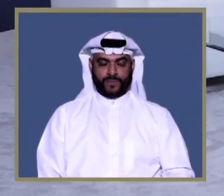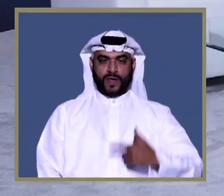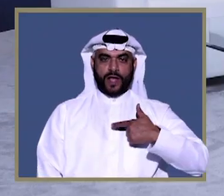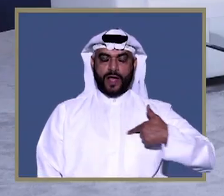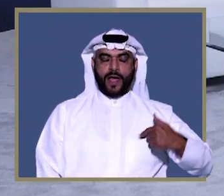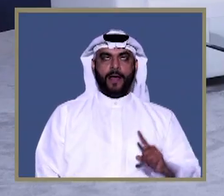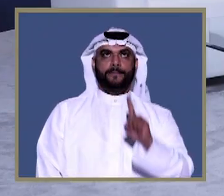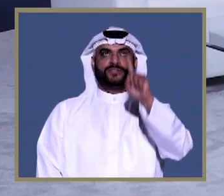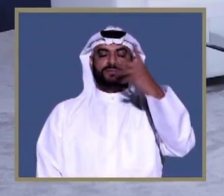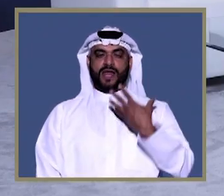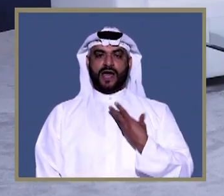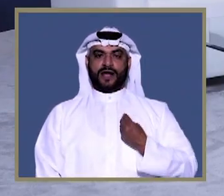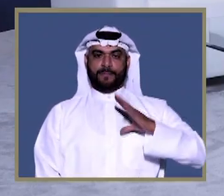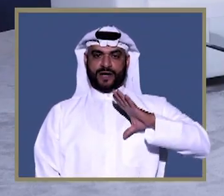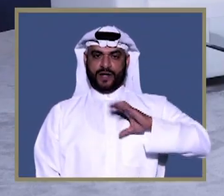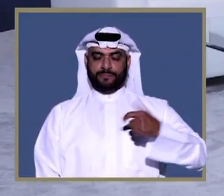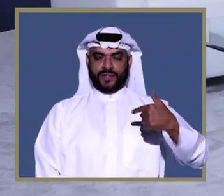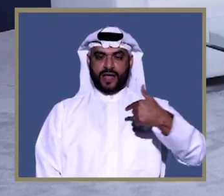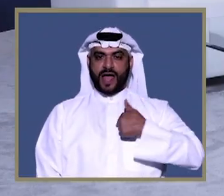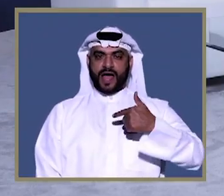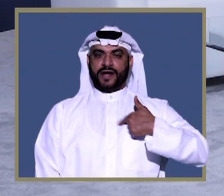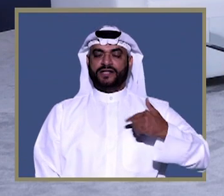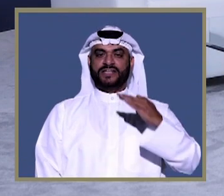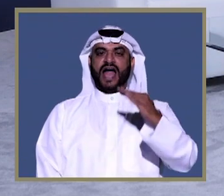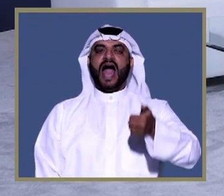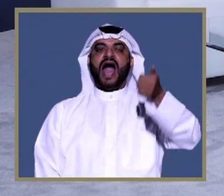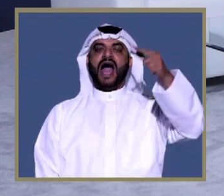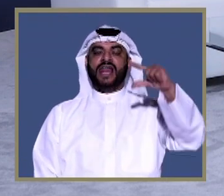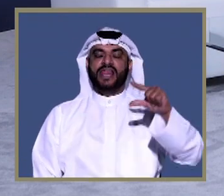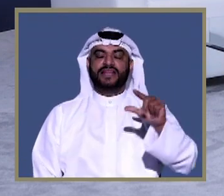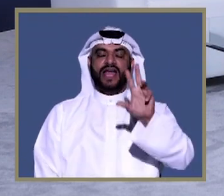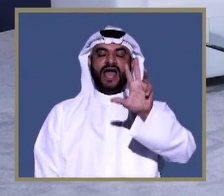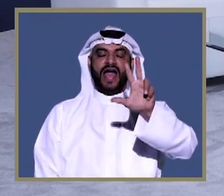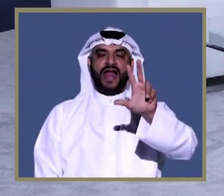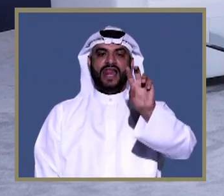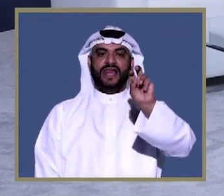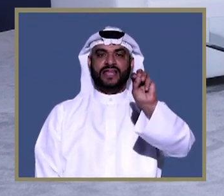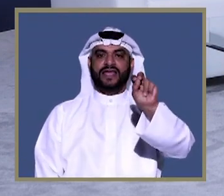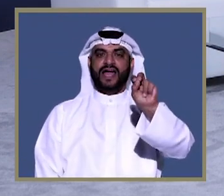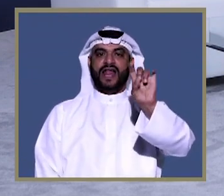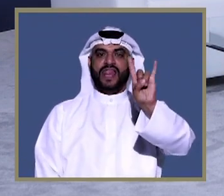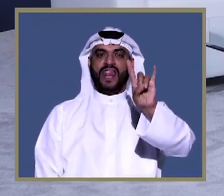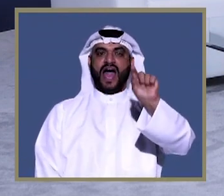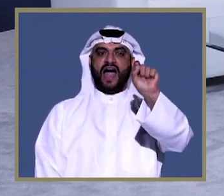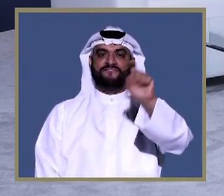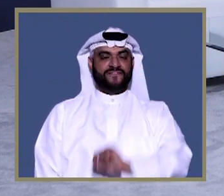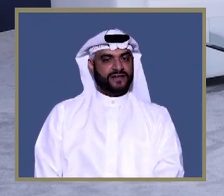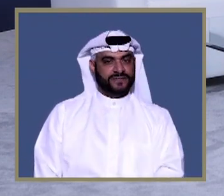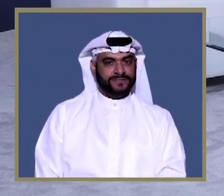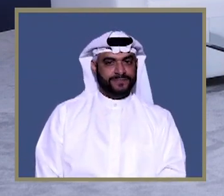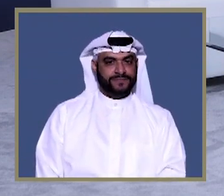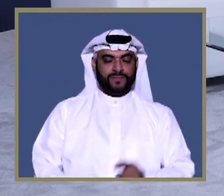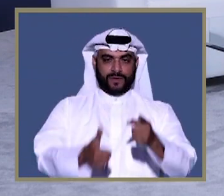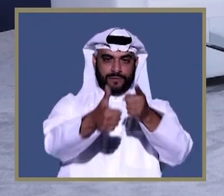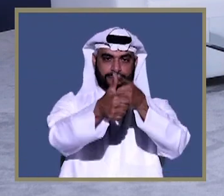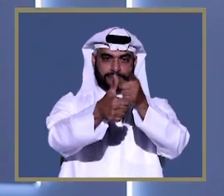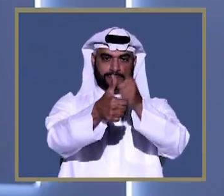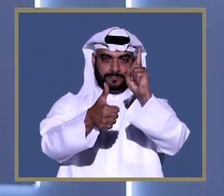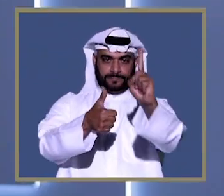بسم الله الرحمن الرحيم. معاكم مرشح دار الأولى خالد سيد محمد حميد القلاف.